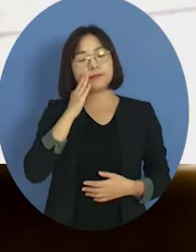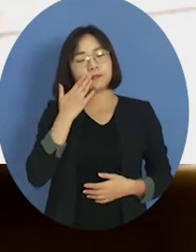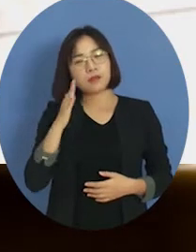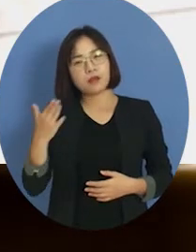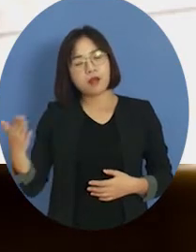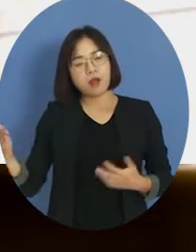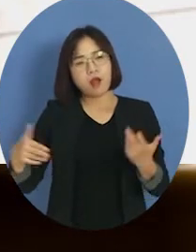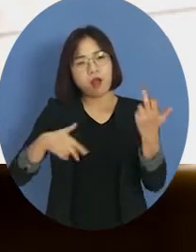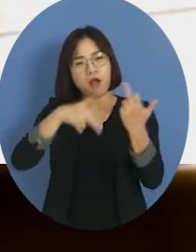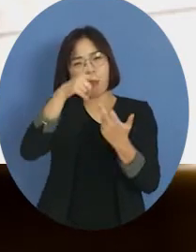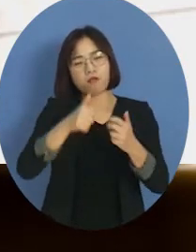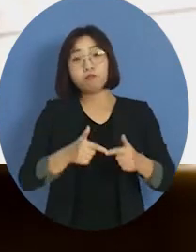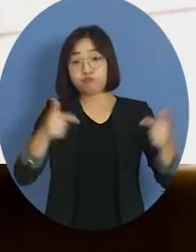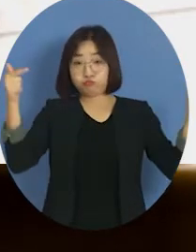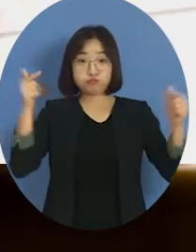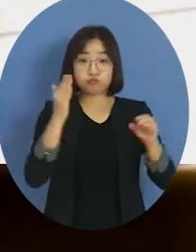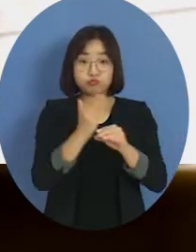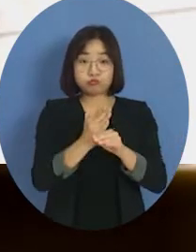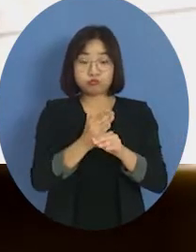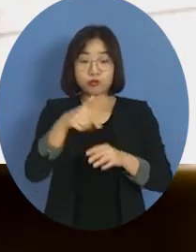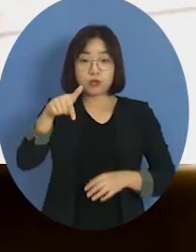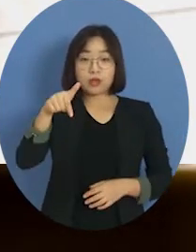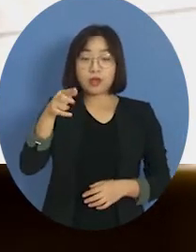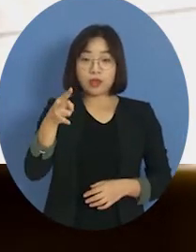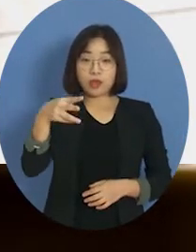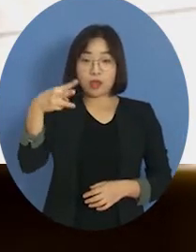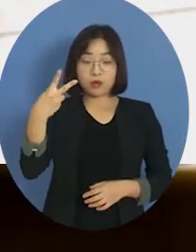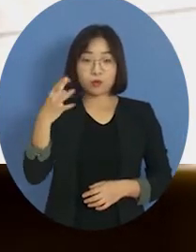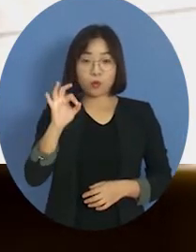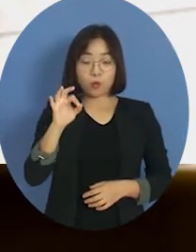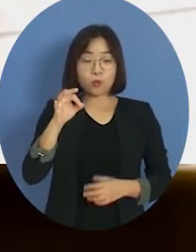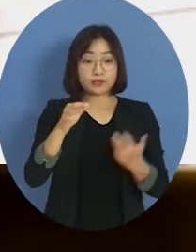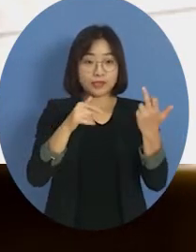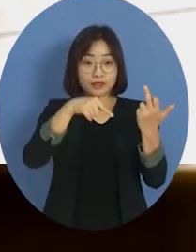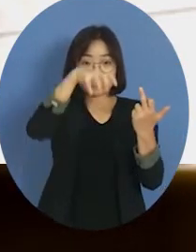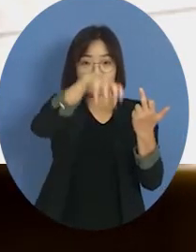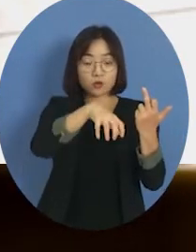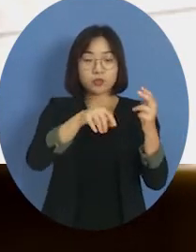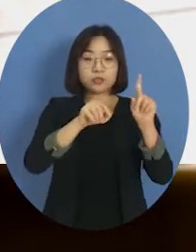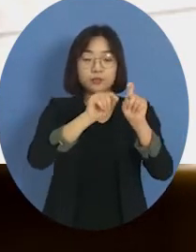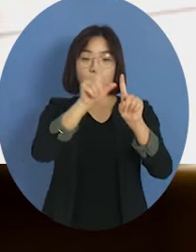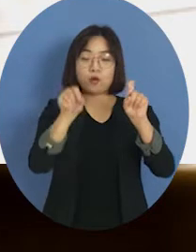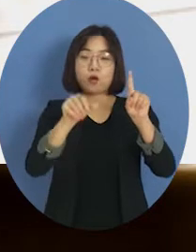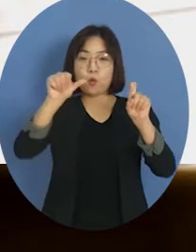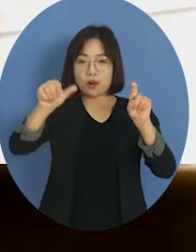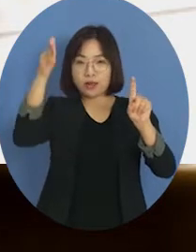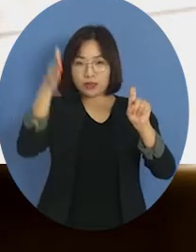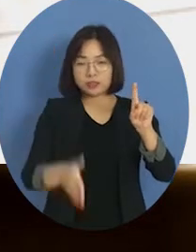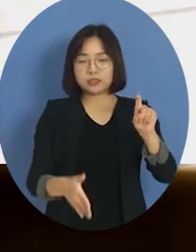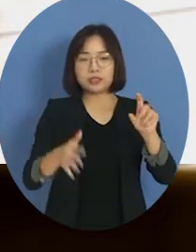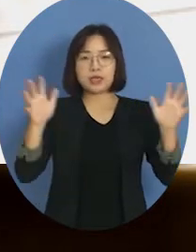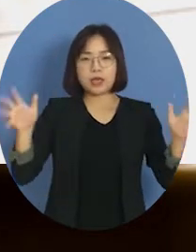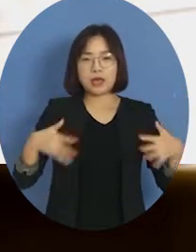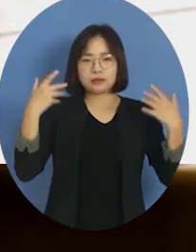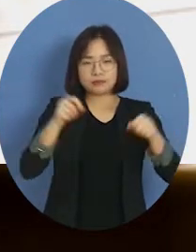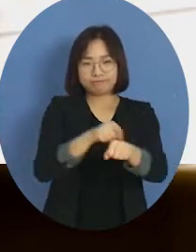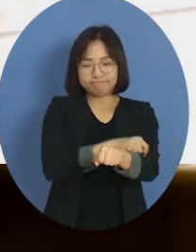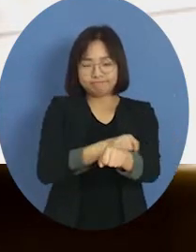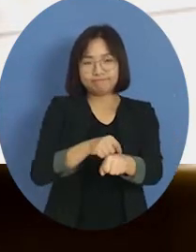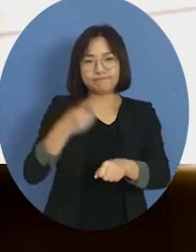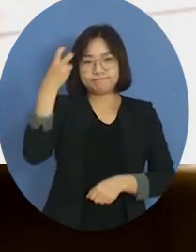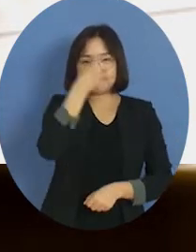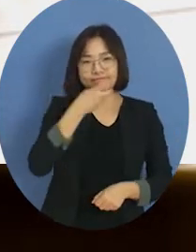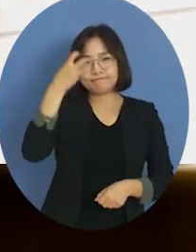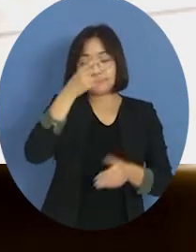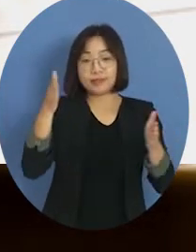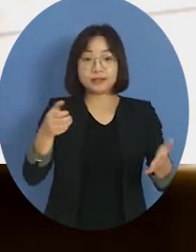가을 단풍철을 맞아 탐방객이 증가하고 있습니다. 이에 계룡산 국립공원에서는 11월 5일까지 가을 성수기